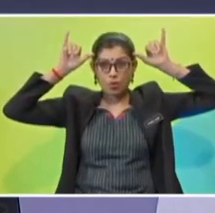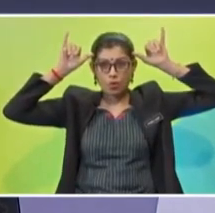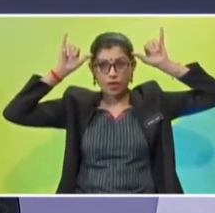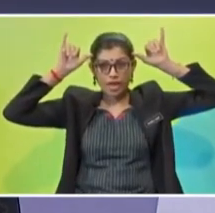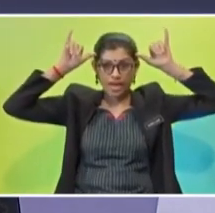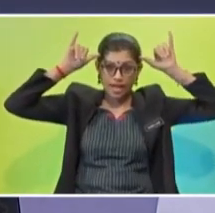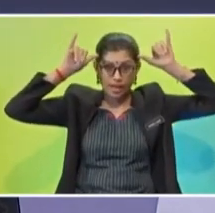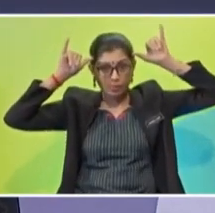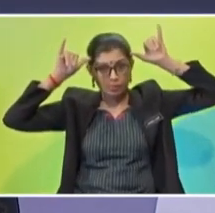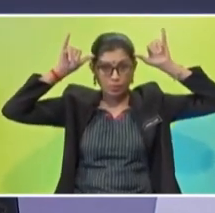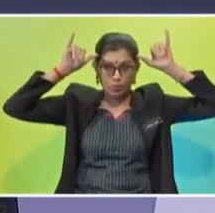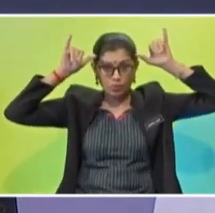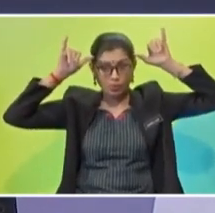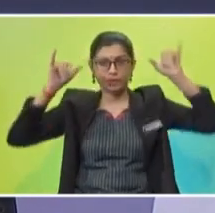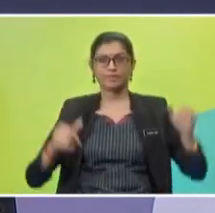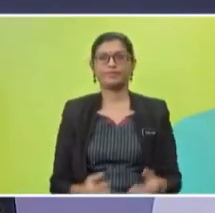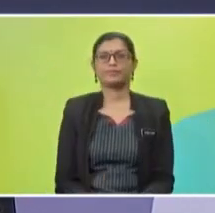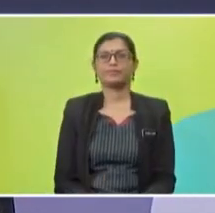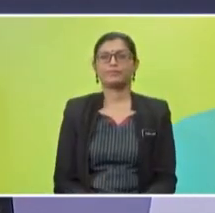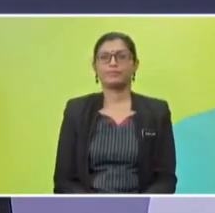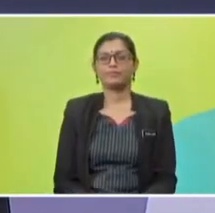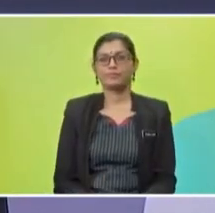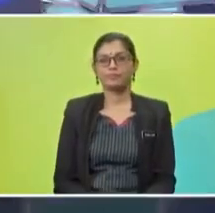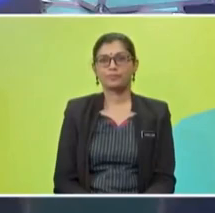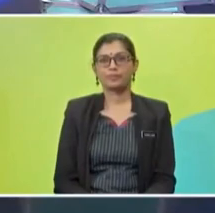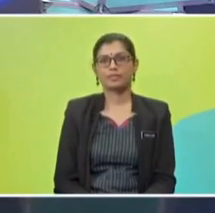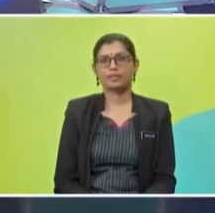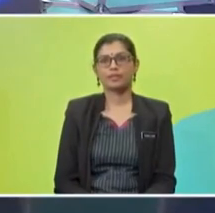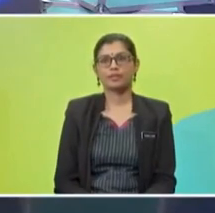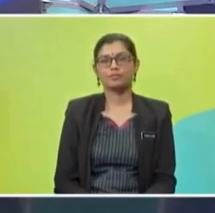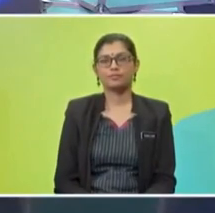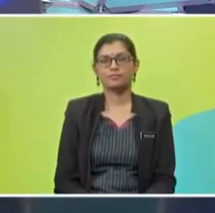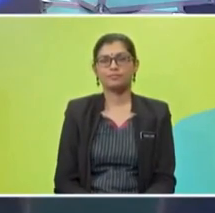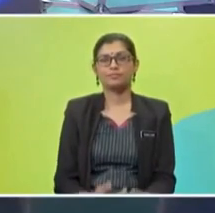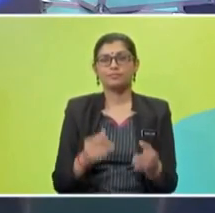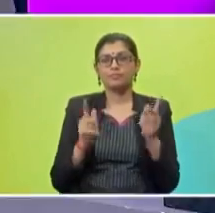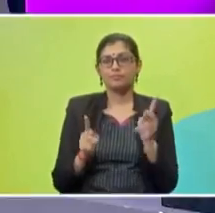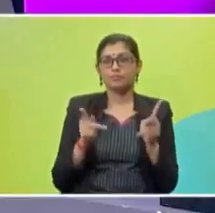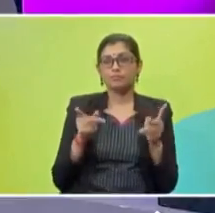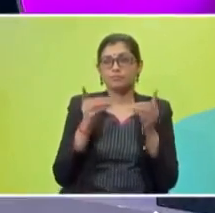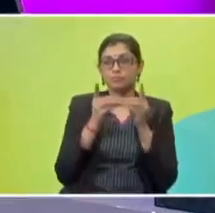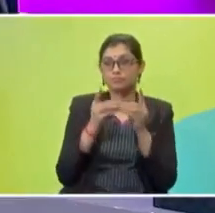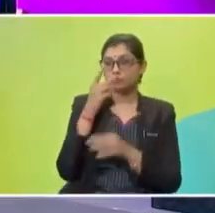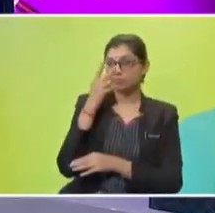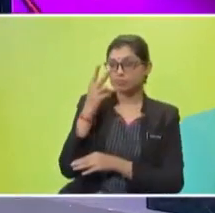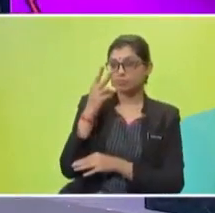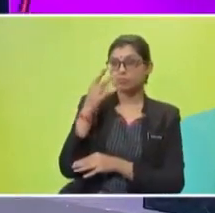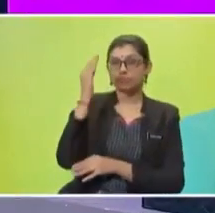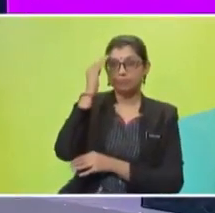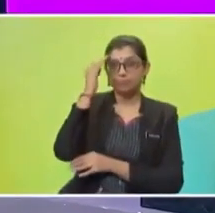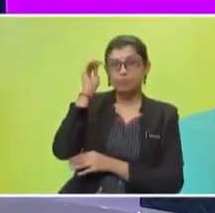Oke Oke kalau gitu ini bahwa